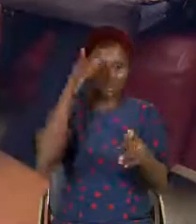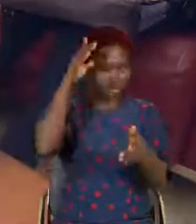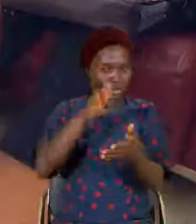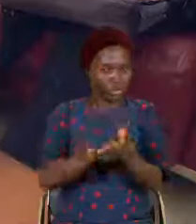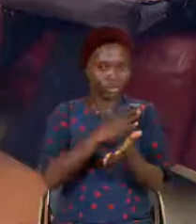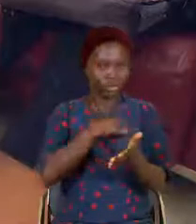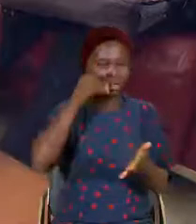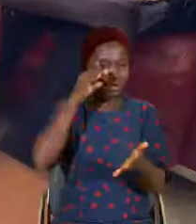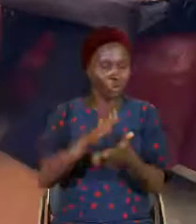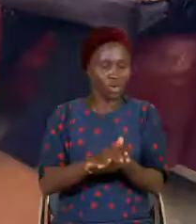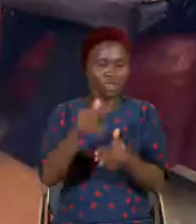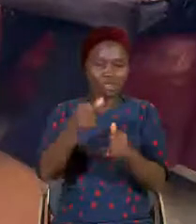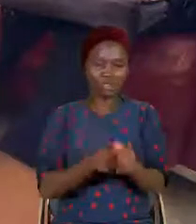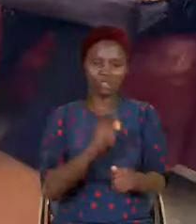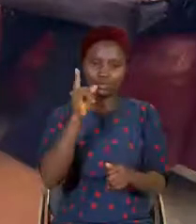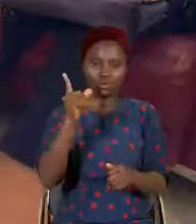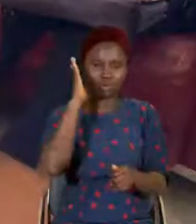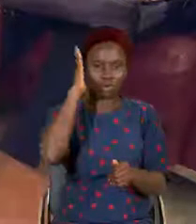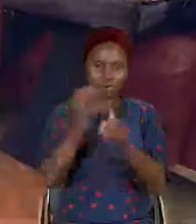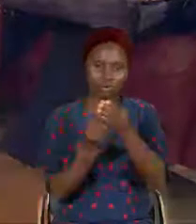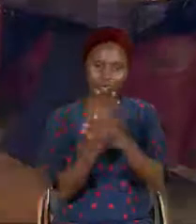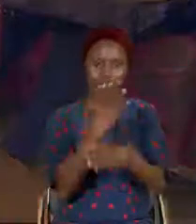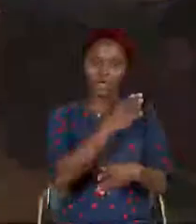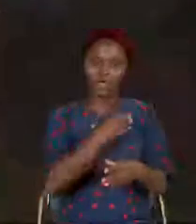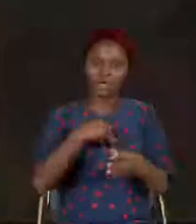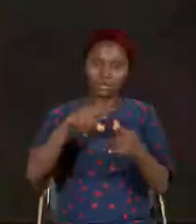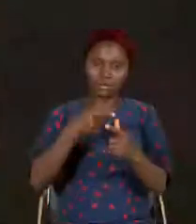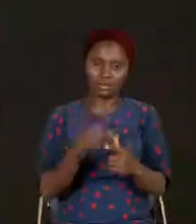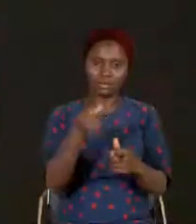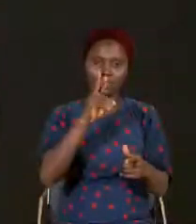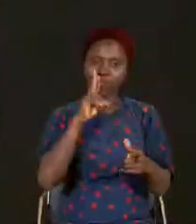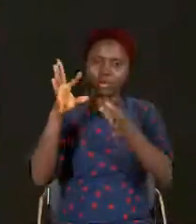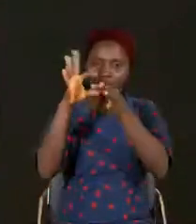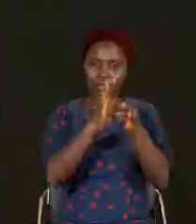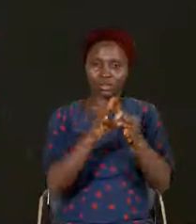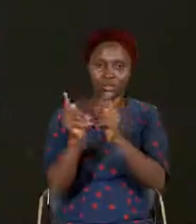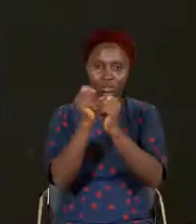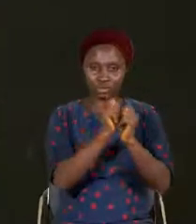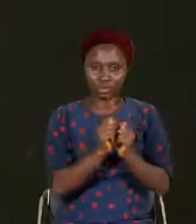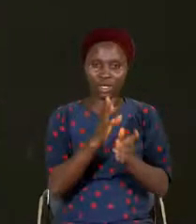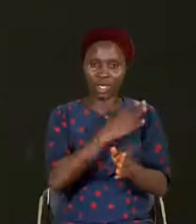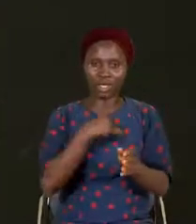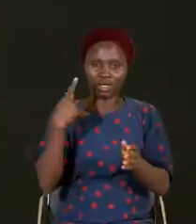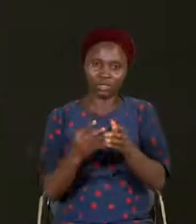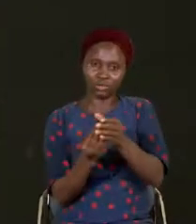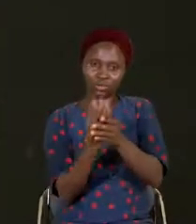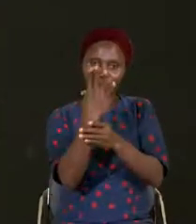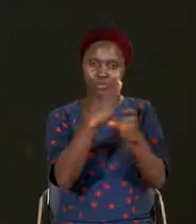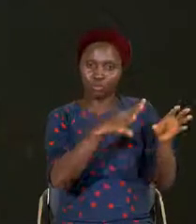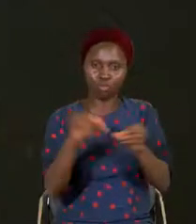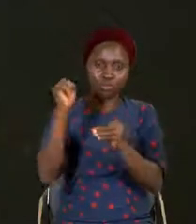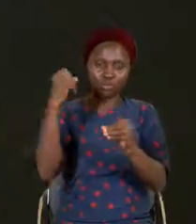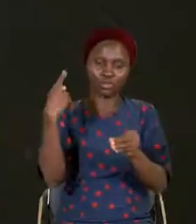tant que mari et femme, chacun d'entre vous, vous croîtrez. Maintenant, vous êtes unis ensemble. La